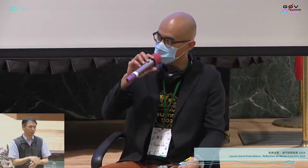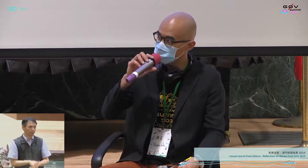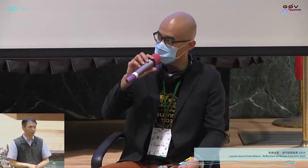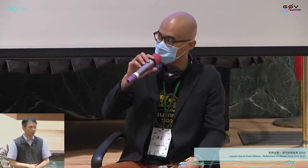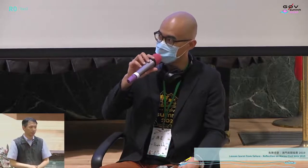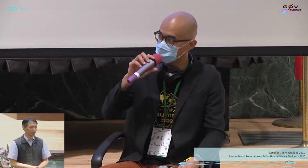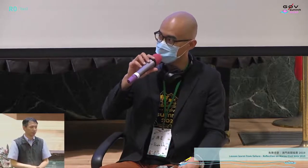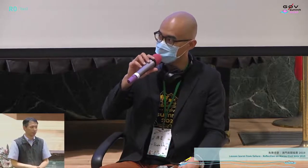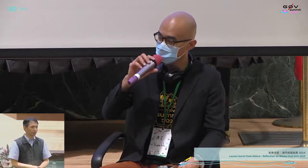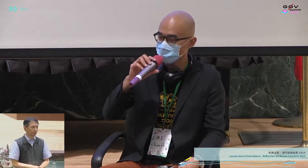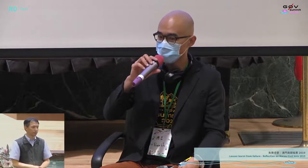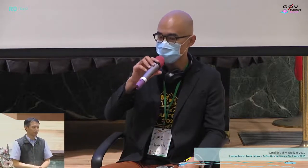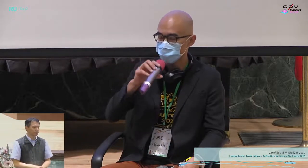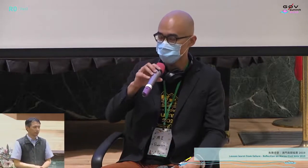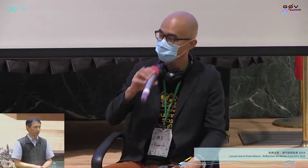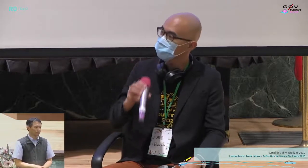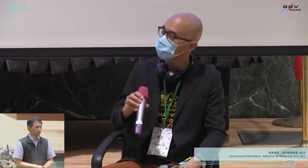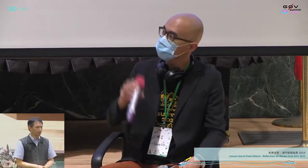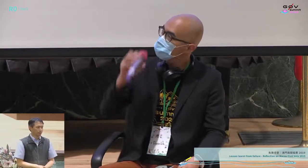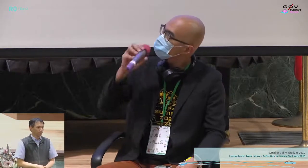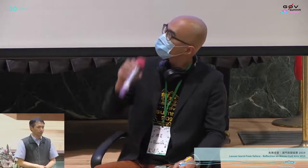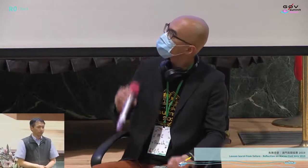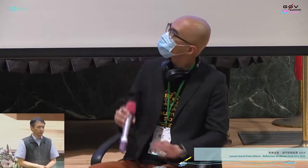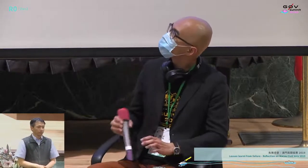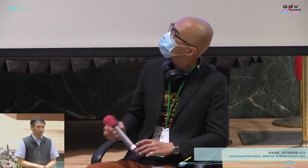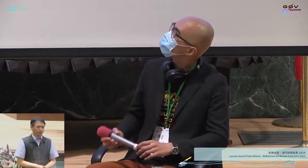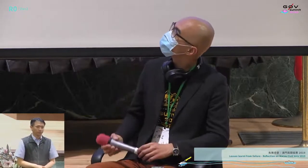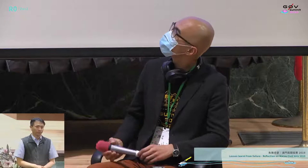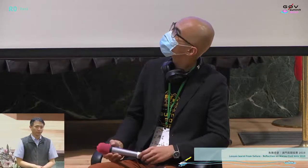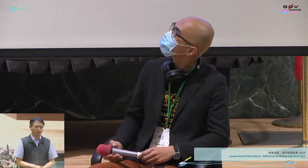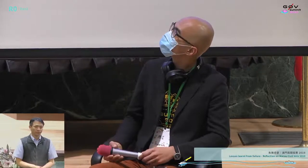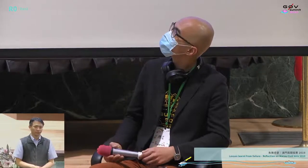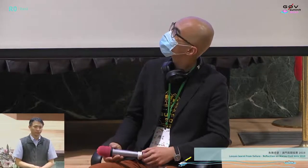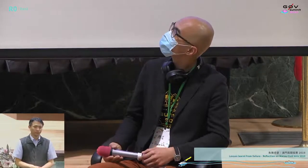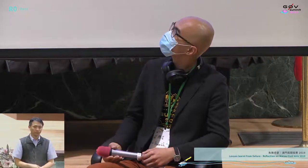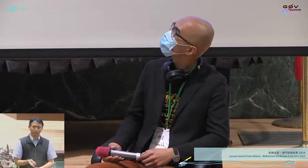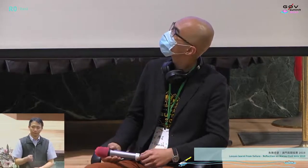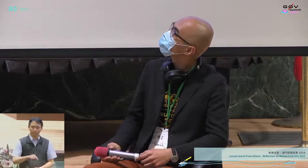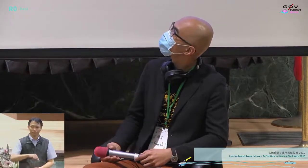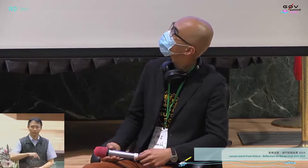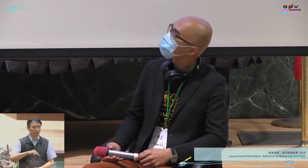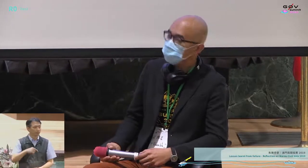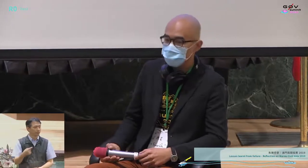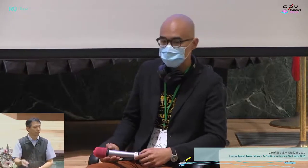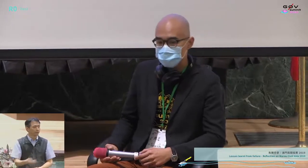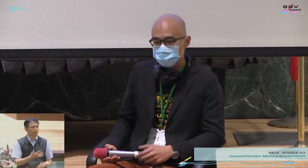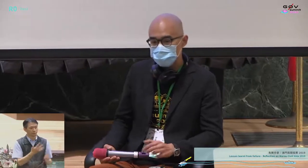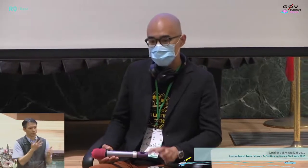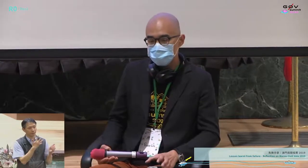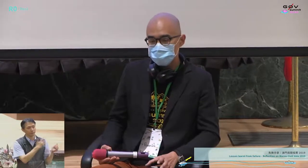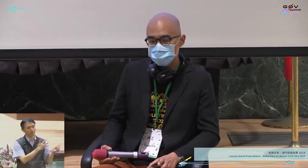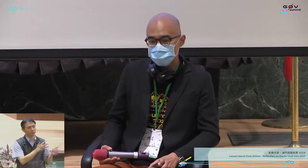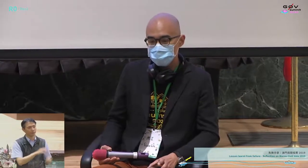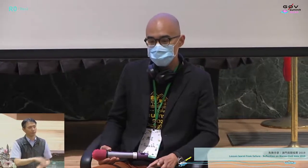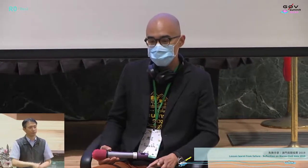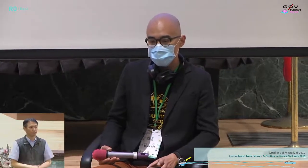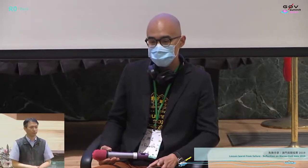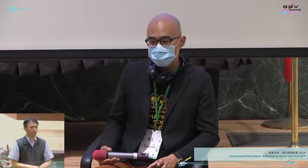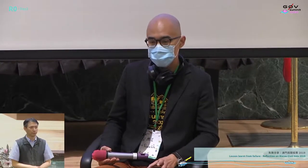题的序列的做法。 那下一个对远房亲戚实验室这边问题